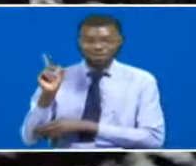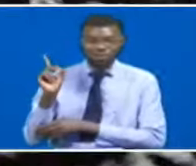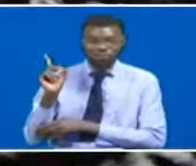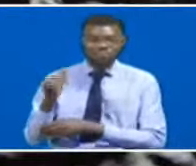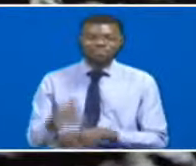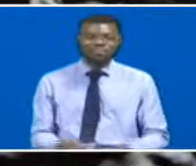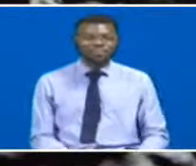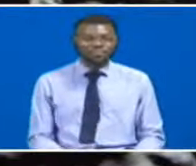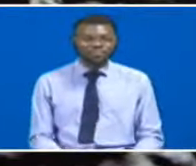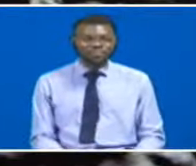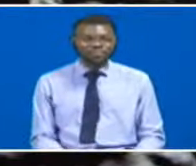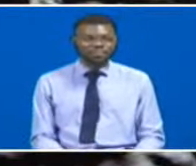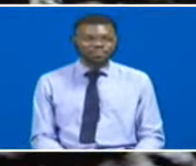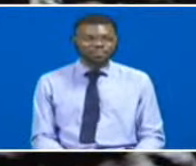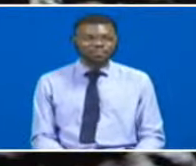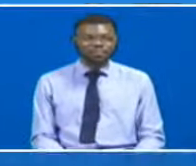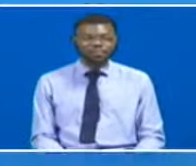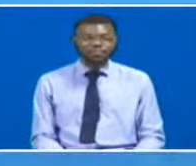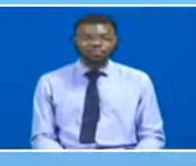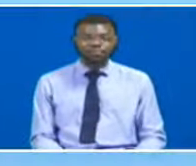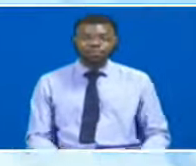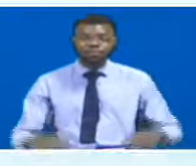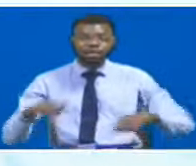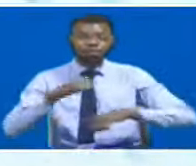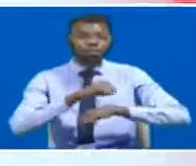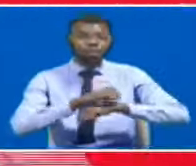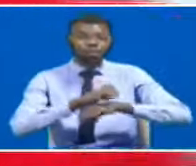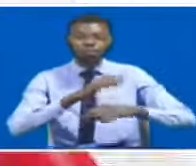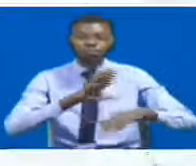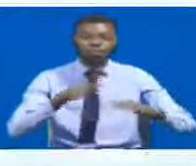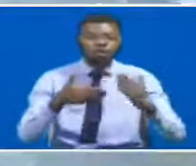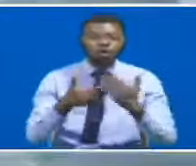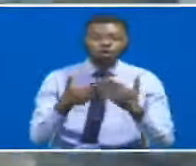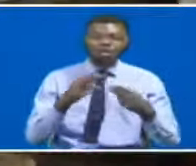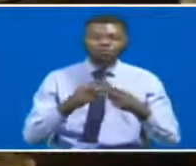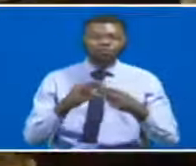Na shule kote nchini zinapotarajiwa kurejelea shughuli za masomo.